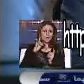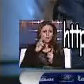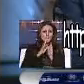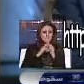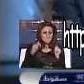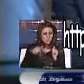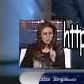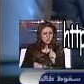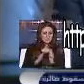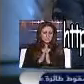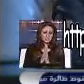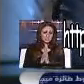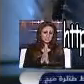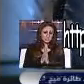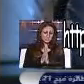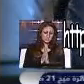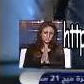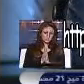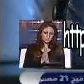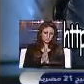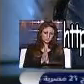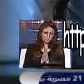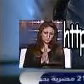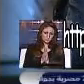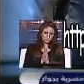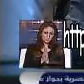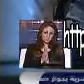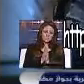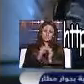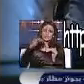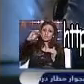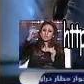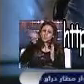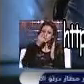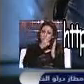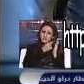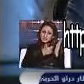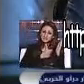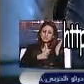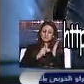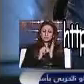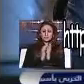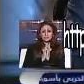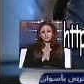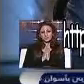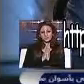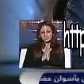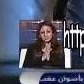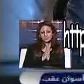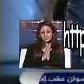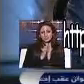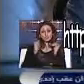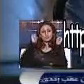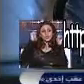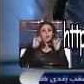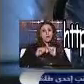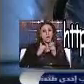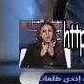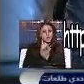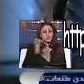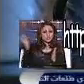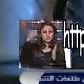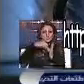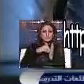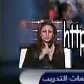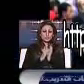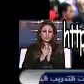لمصر، وكان بيعشق إنه ينزل ويرسم دائما، وكان موجود دائما في الثورة. جيكا